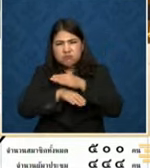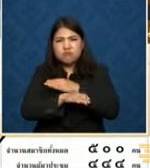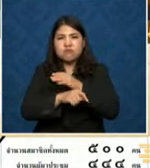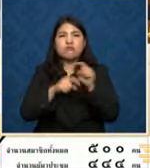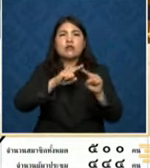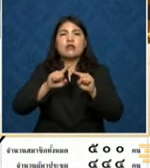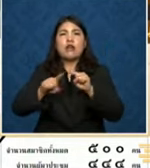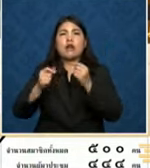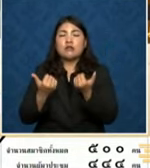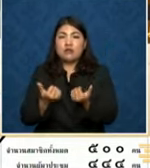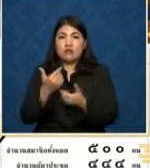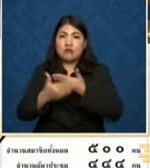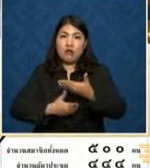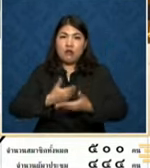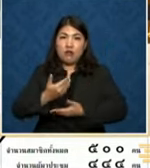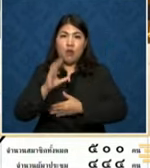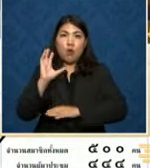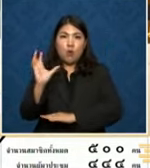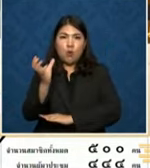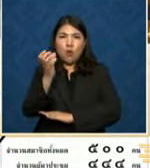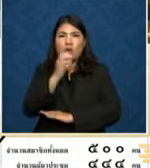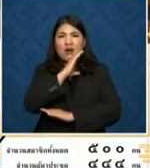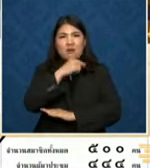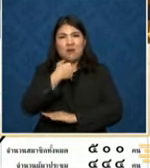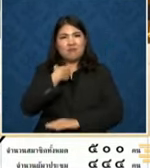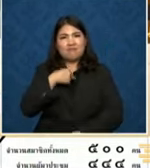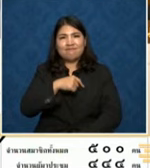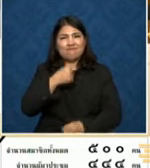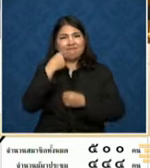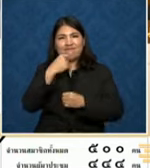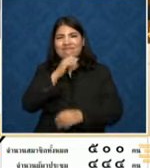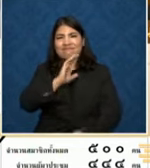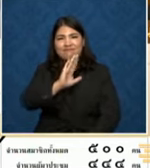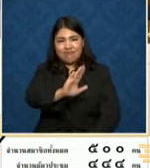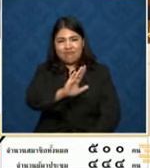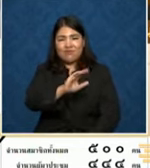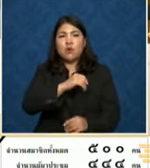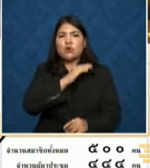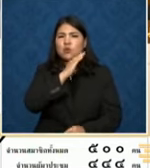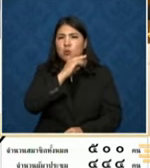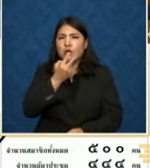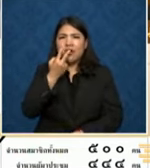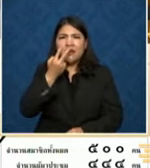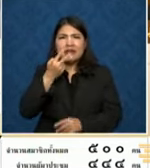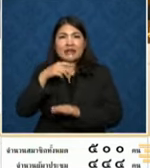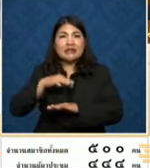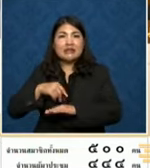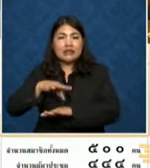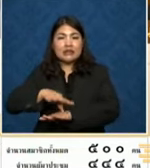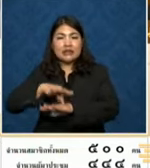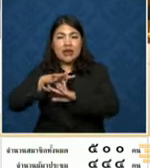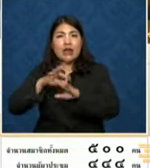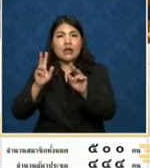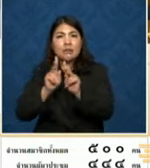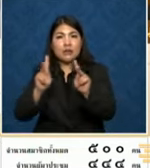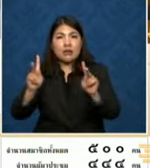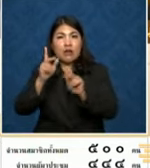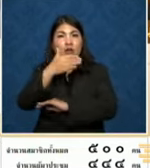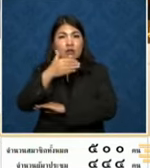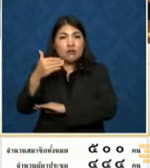าดโลกไม่ว่าจะเป็นสินค้าภาคการเกษตรประเภทใดเขาต่อต้านแต่พอเขาเห็นเราตั้งคณะกรรมการนะครับระดับชาติ